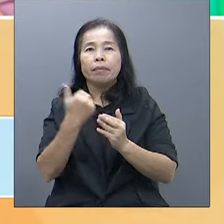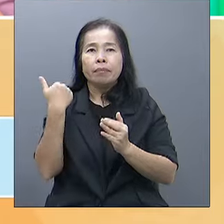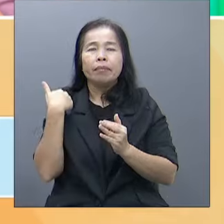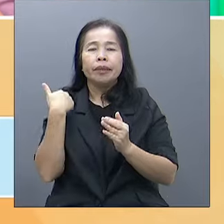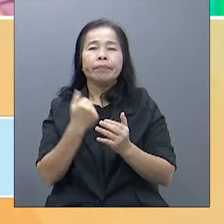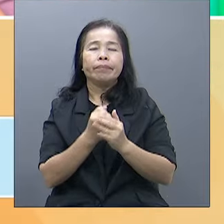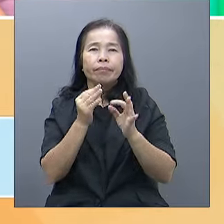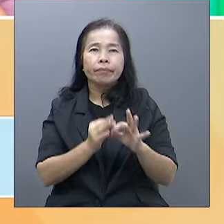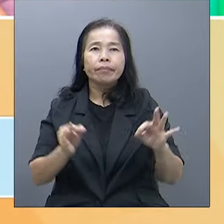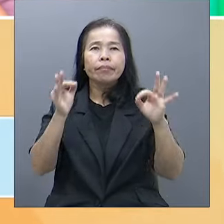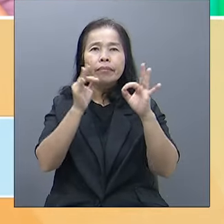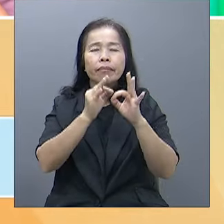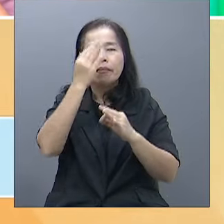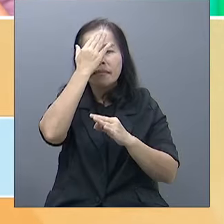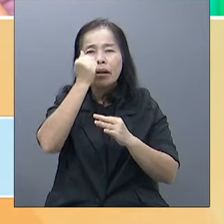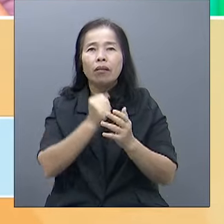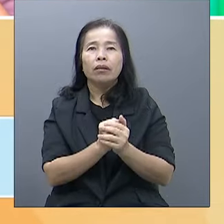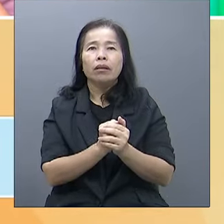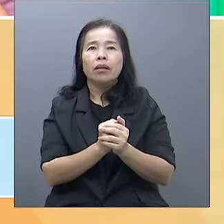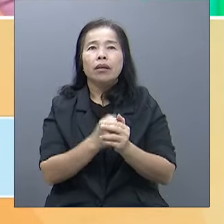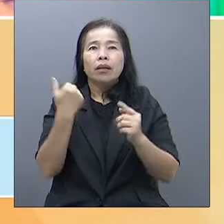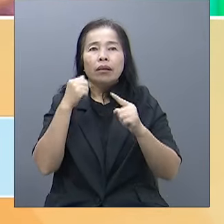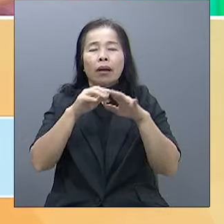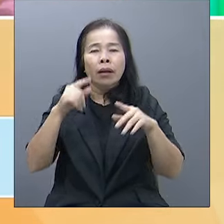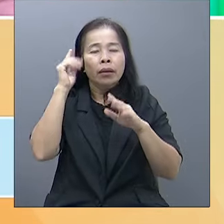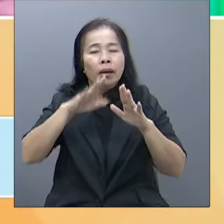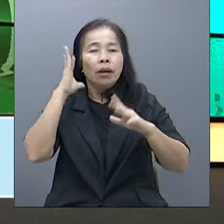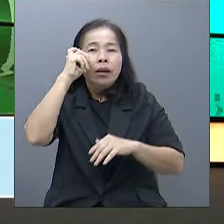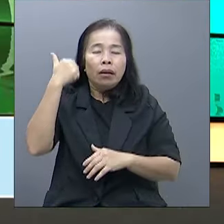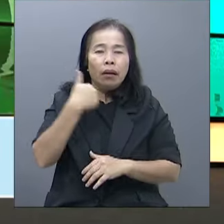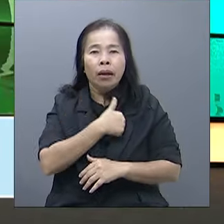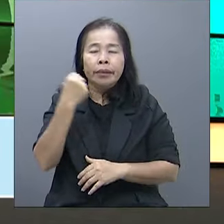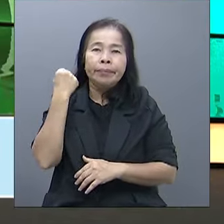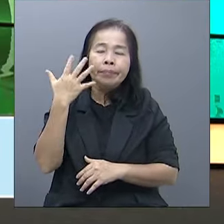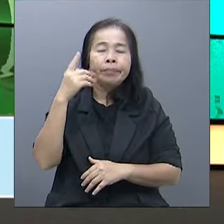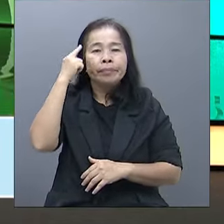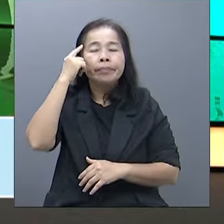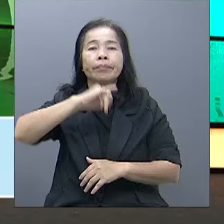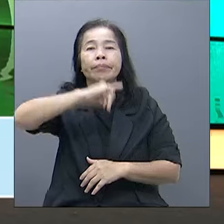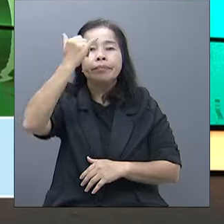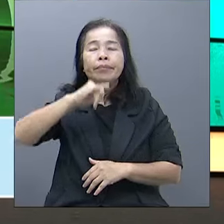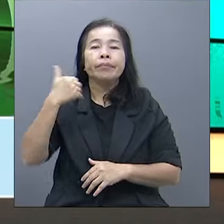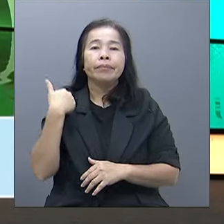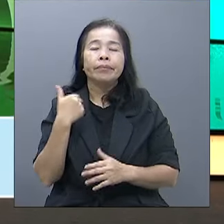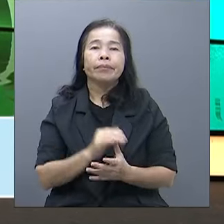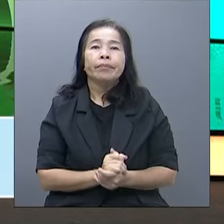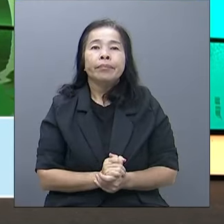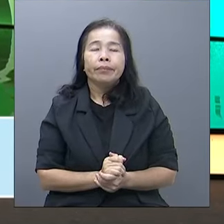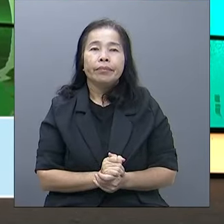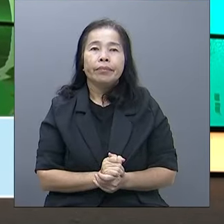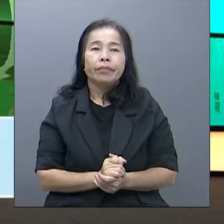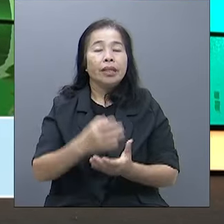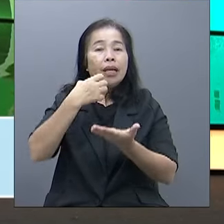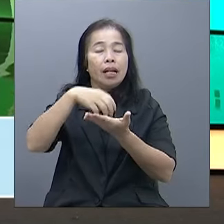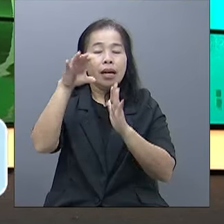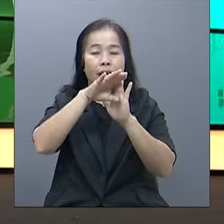ที่มันยังเขาเรียกว่ายังทำให้ผู้ปกครองอาจจะเกิดความไม่เชื่อมั่นแล้วเราก็ต้องมีการเผาๆไปก่อนที่พูดมาเมื่อสักครู่นี้เนี่ยคุณผู้ชมอาจจะเห็นภา